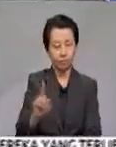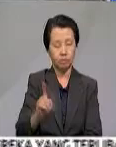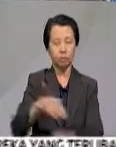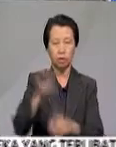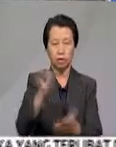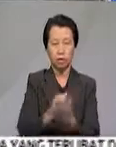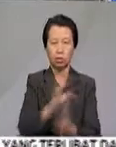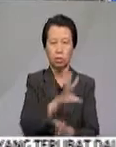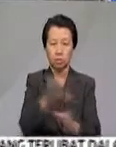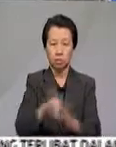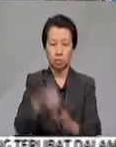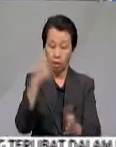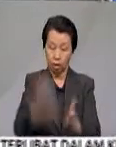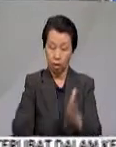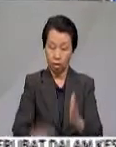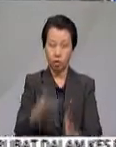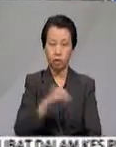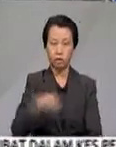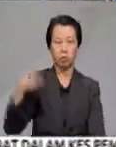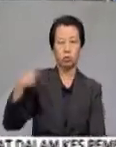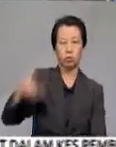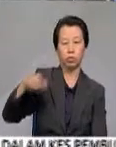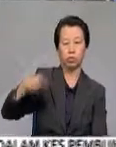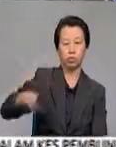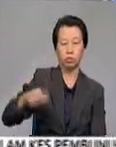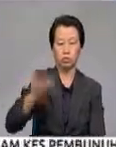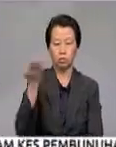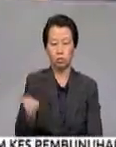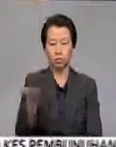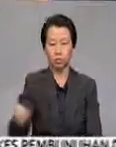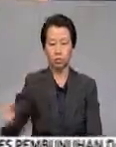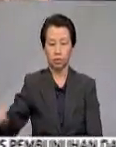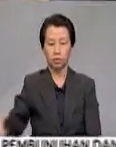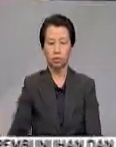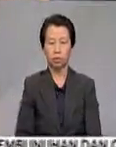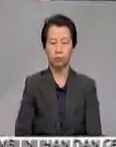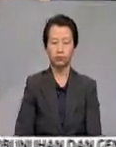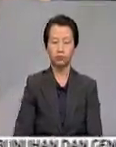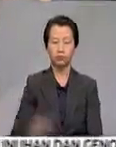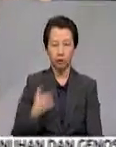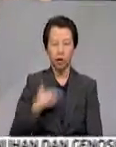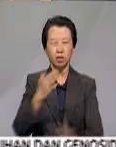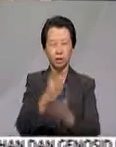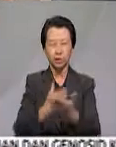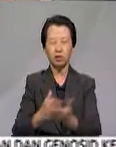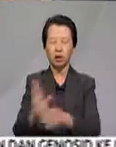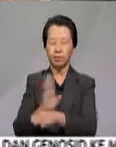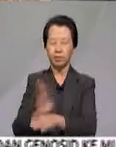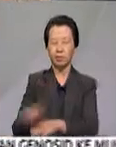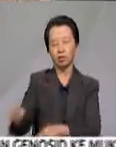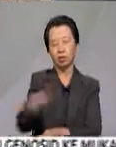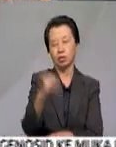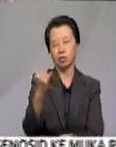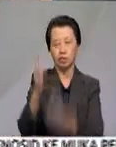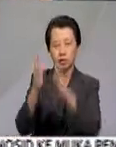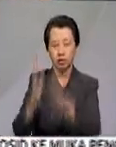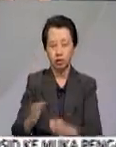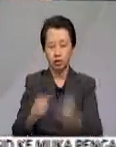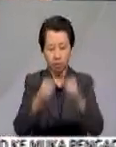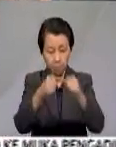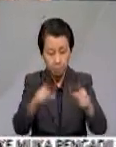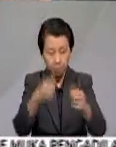lagi melibatkan harga dan kualiti barangan. Ada juga di kalangan peniaga-peniaga ini di mana di segi penandaan